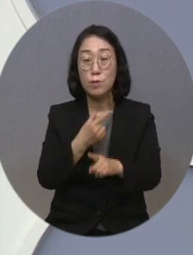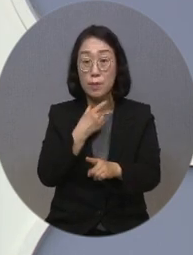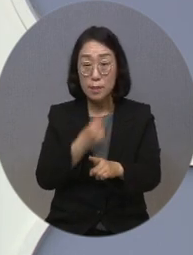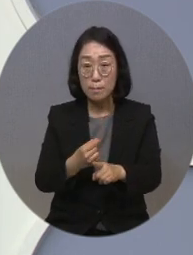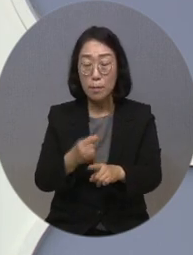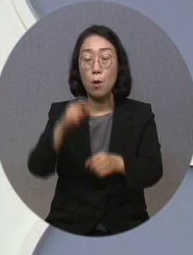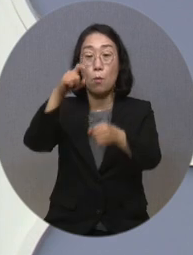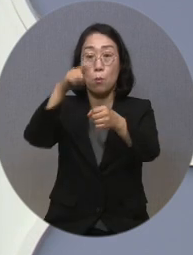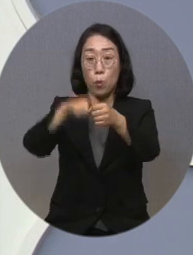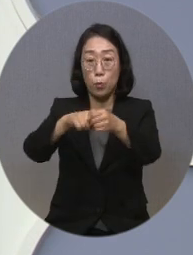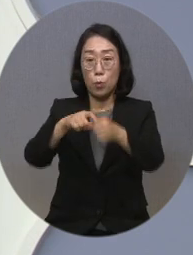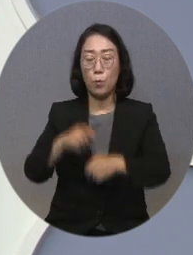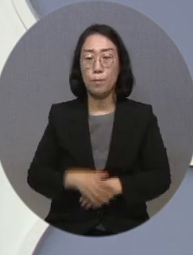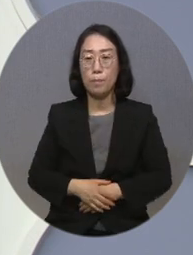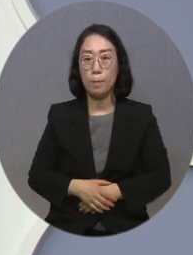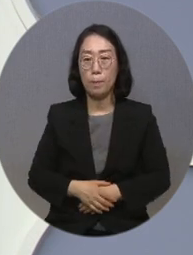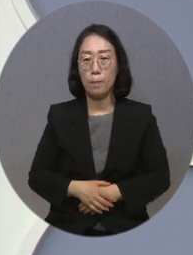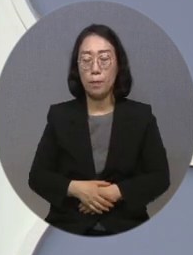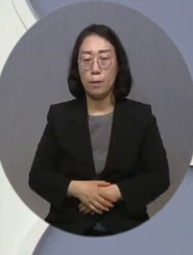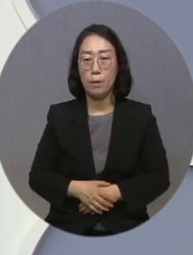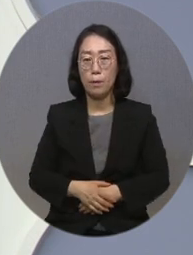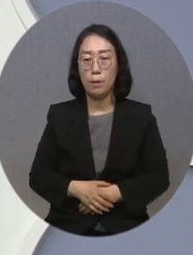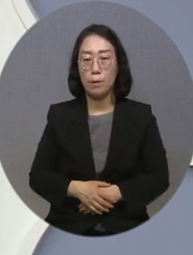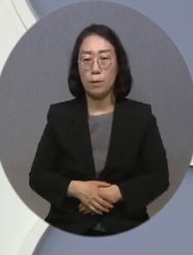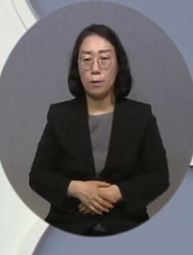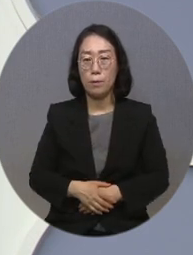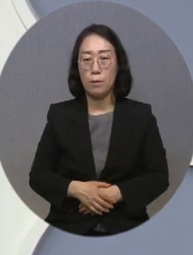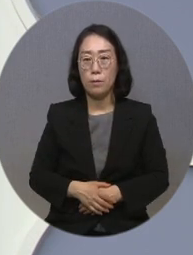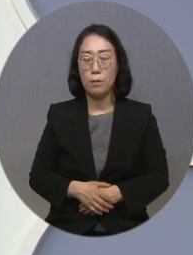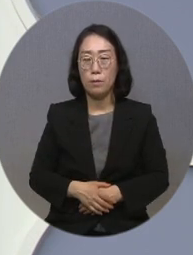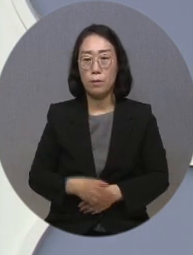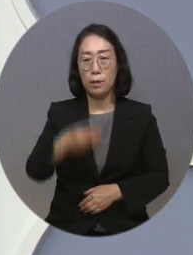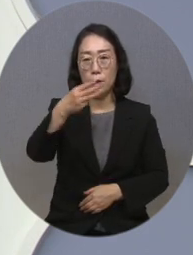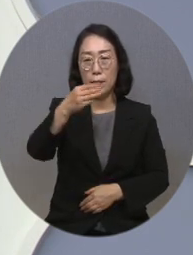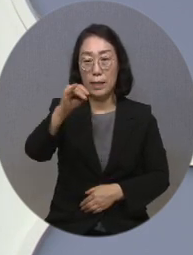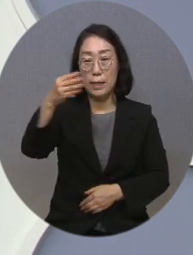그래서 지금 그 2차 전지 쪽 지금 리듐 배터리